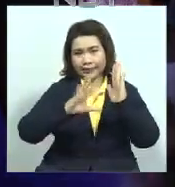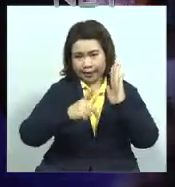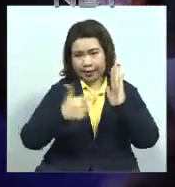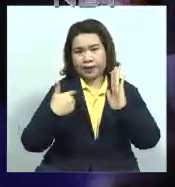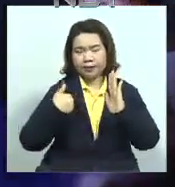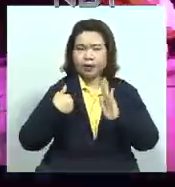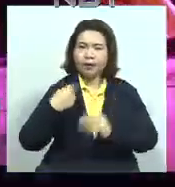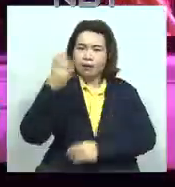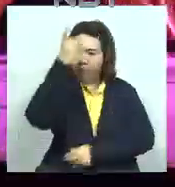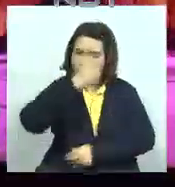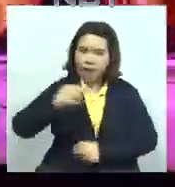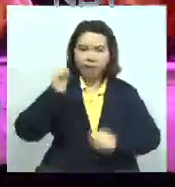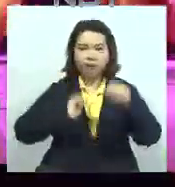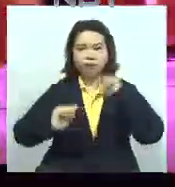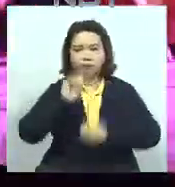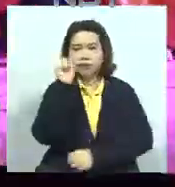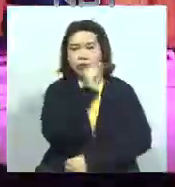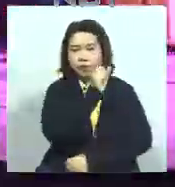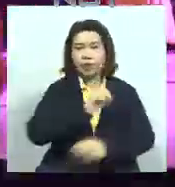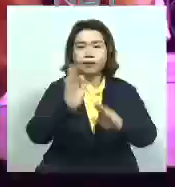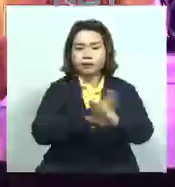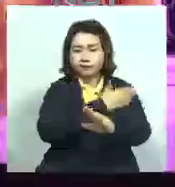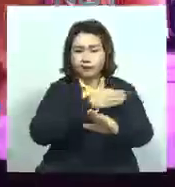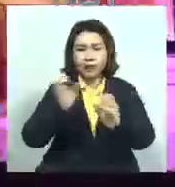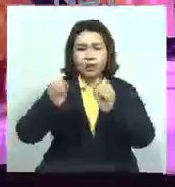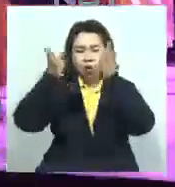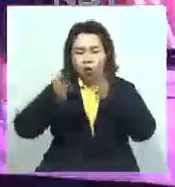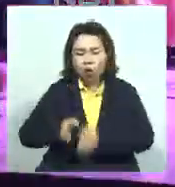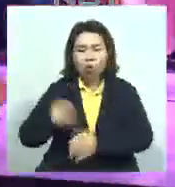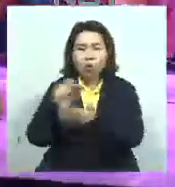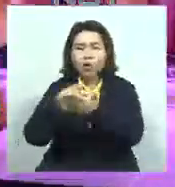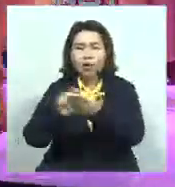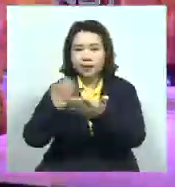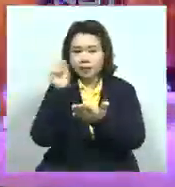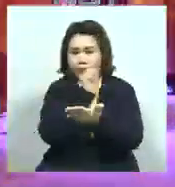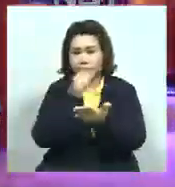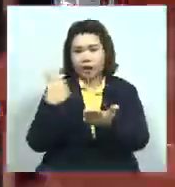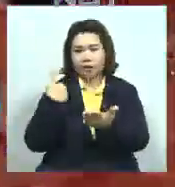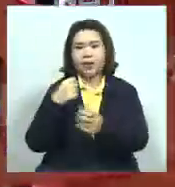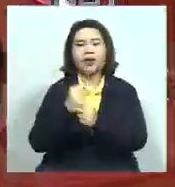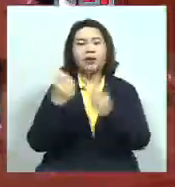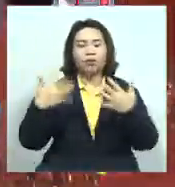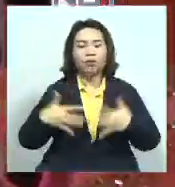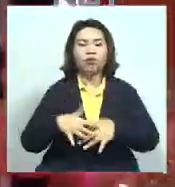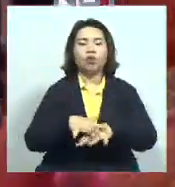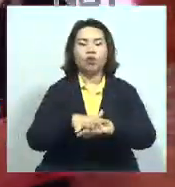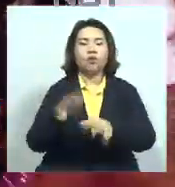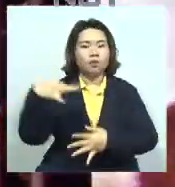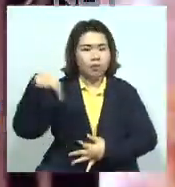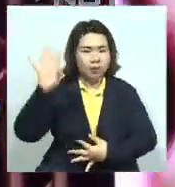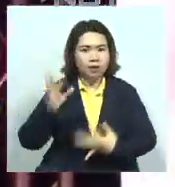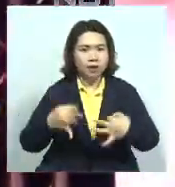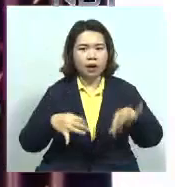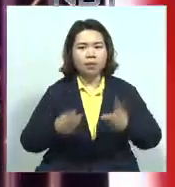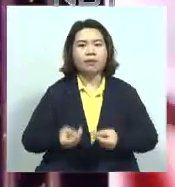ปินและนักแต่งเพลงนักร้องนักดนตรีครูนาฏศิลป์ได้ร่วมกันสร้างสรรค์การแสดงชุดพิเศษรำเสริง